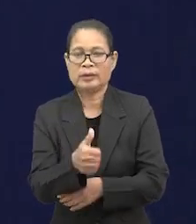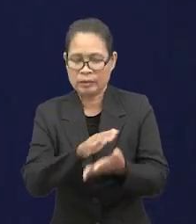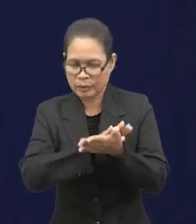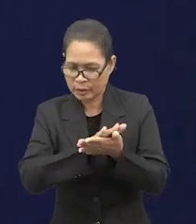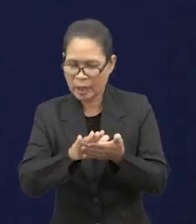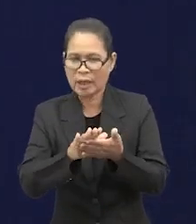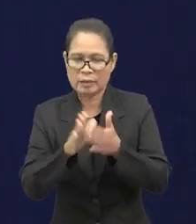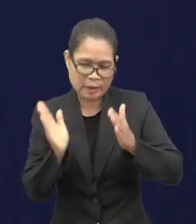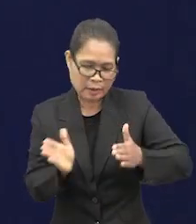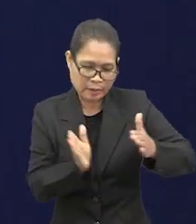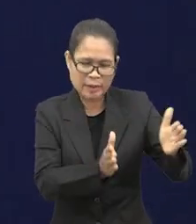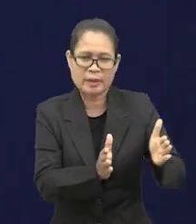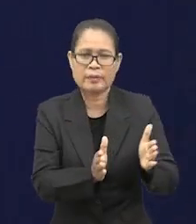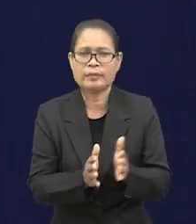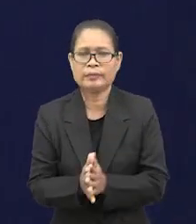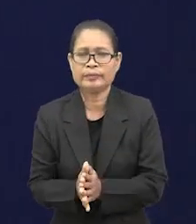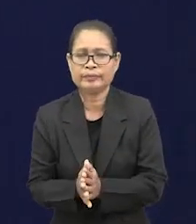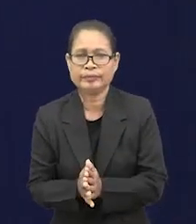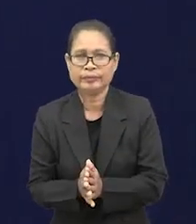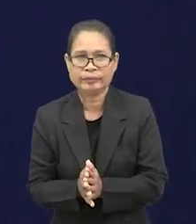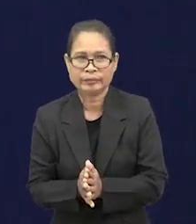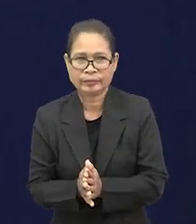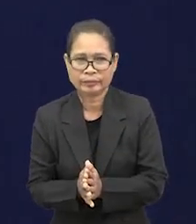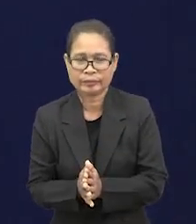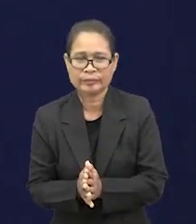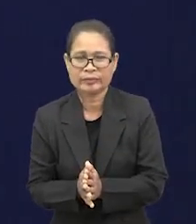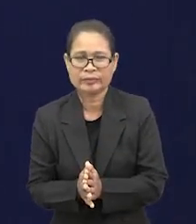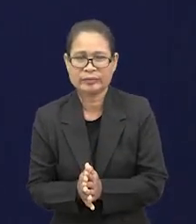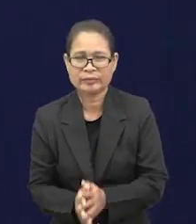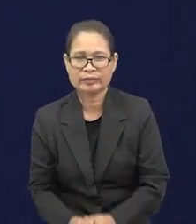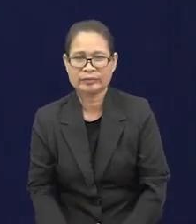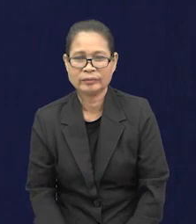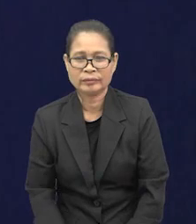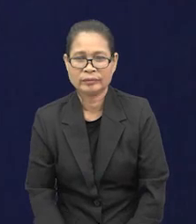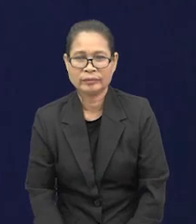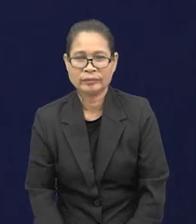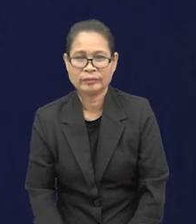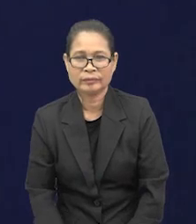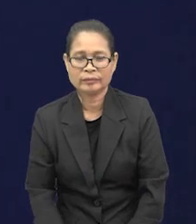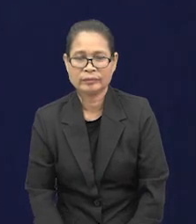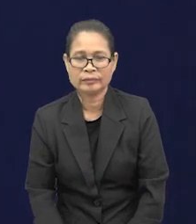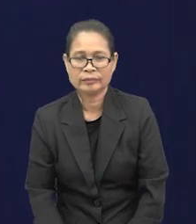tùm lọc luôn ở xa át cái cao ở miền độ bịp.